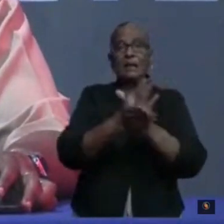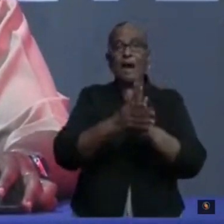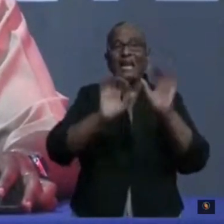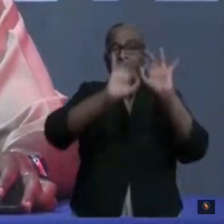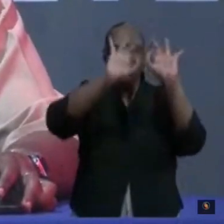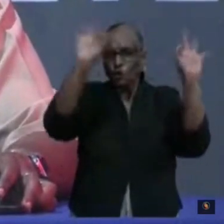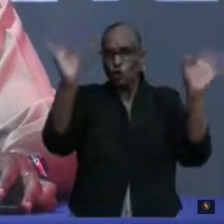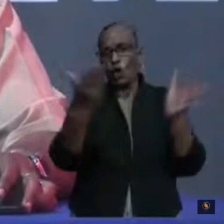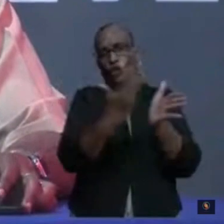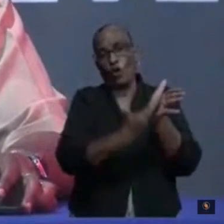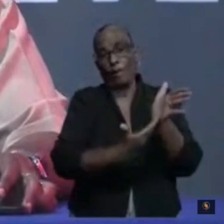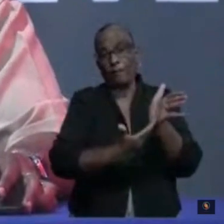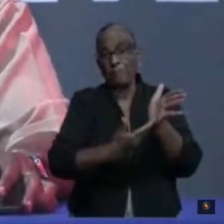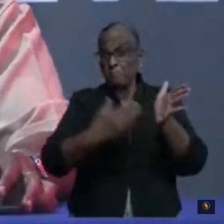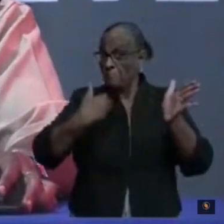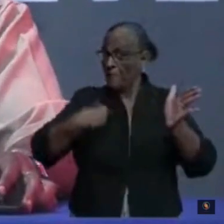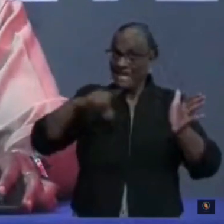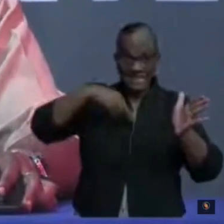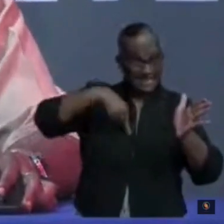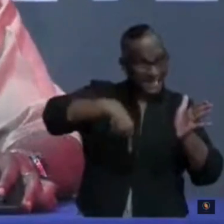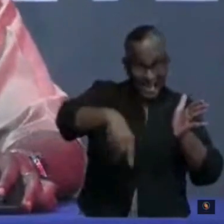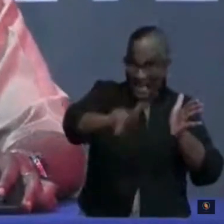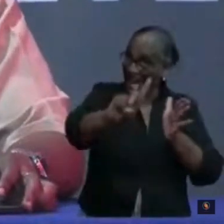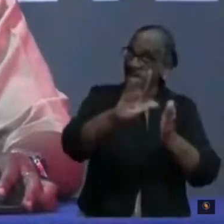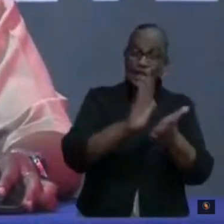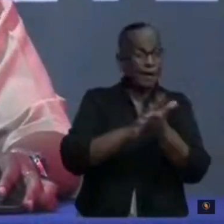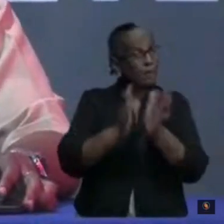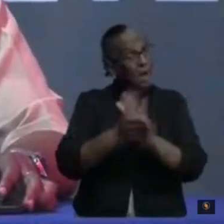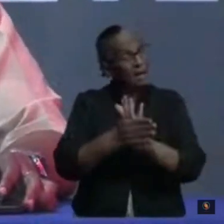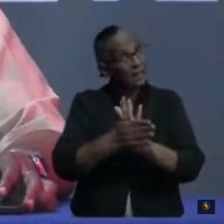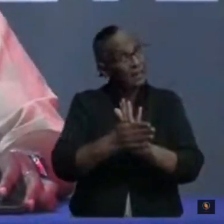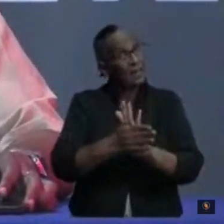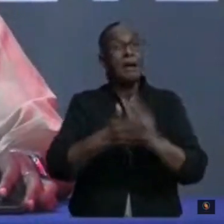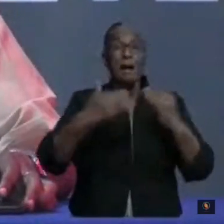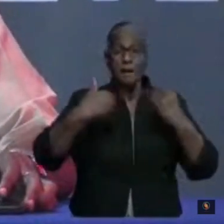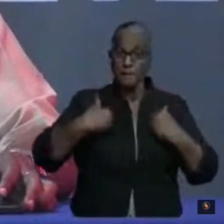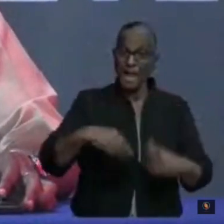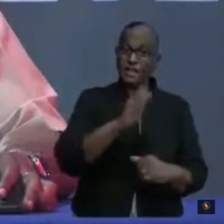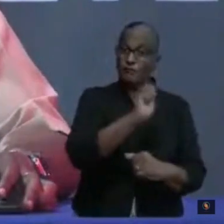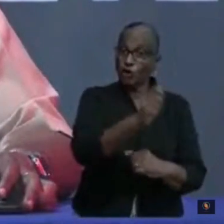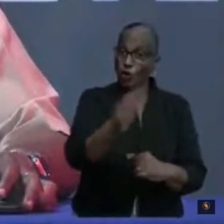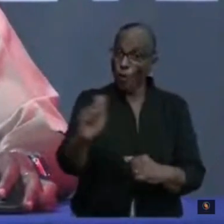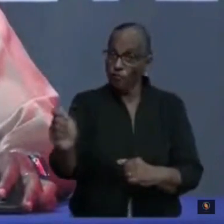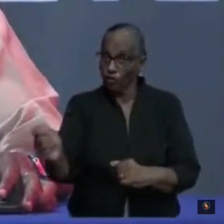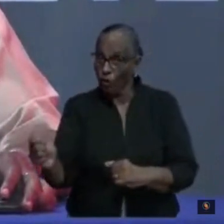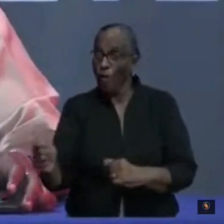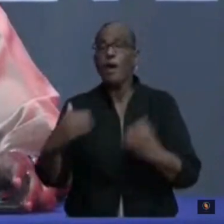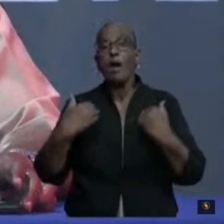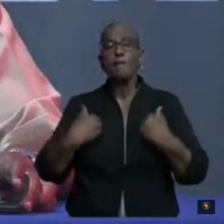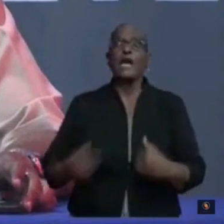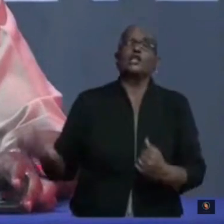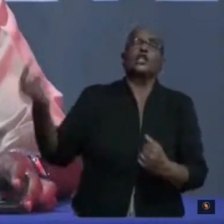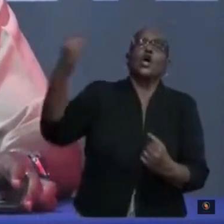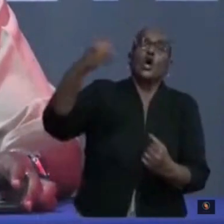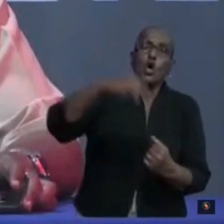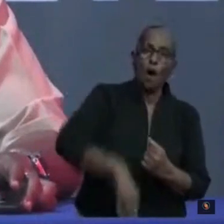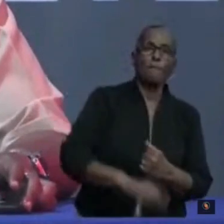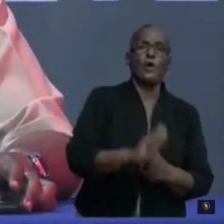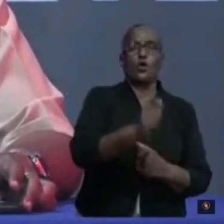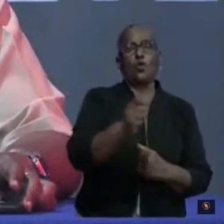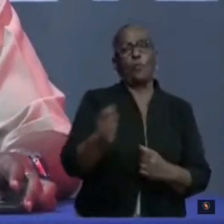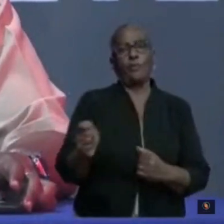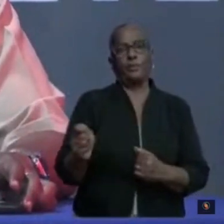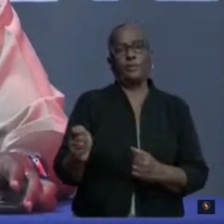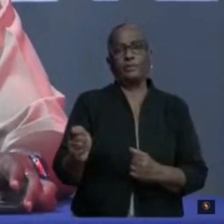Wawif charus ref in awoyo, de ma say seri, nanga de spa say kom bay. Des aki